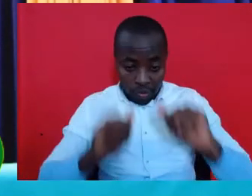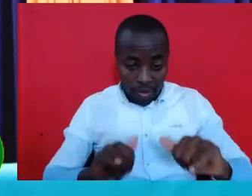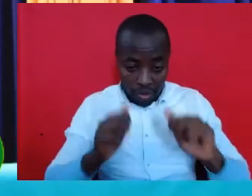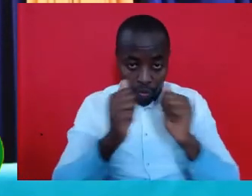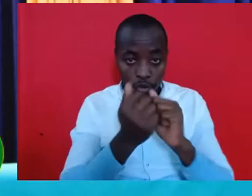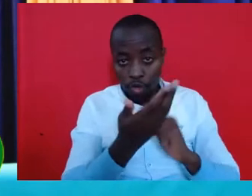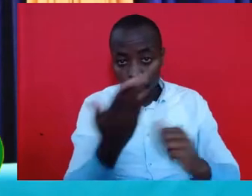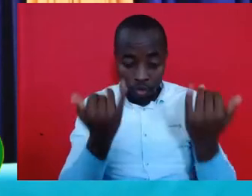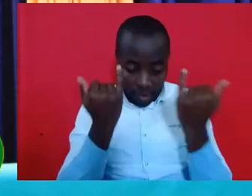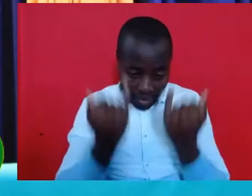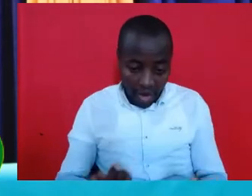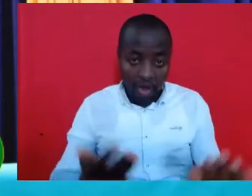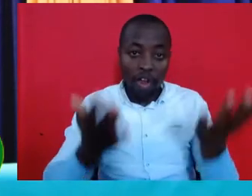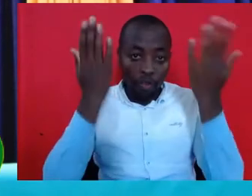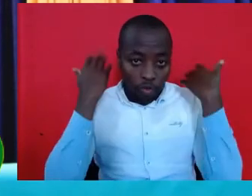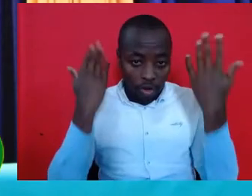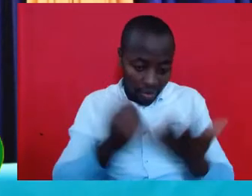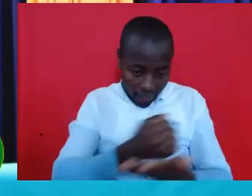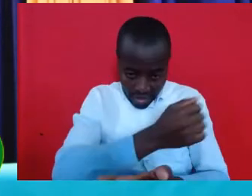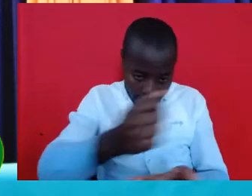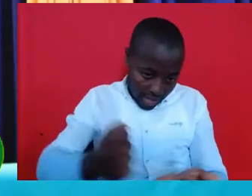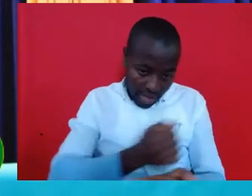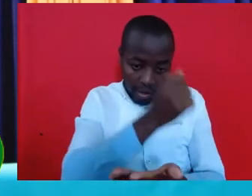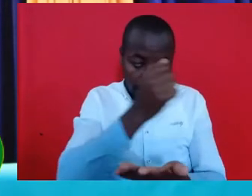sasa na hata milele.